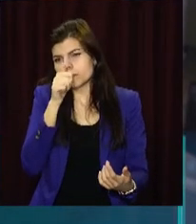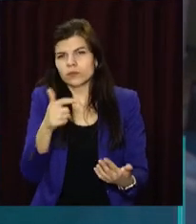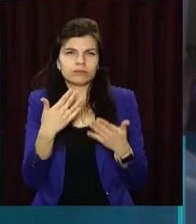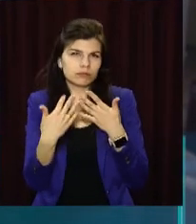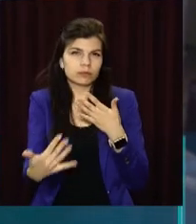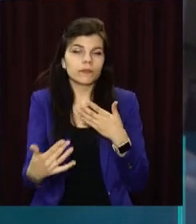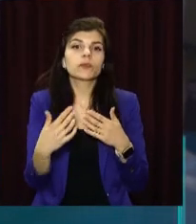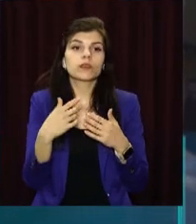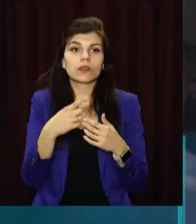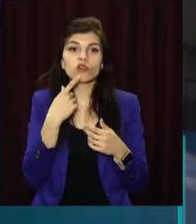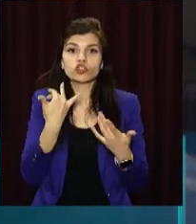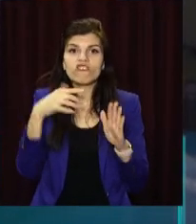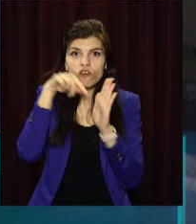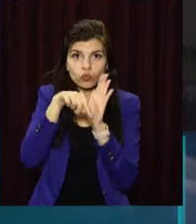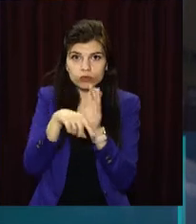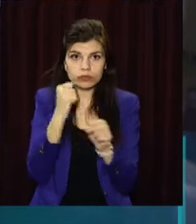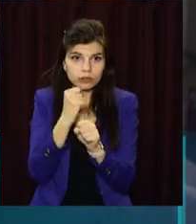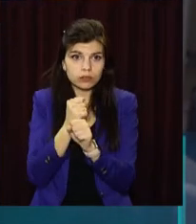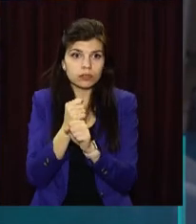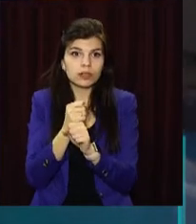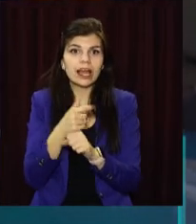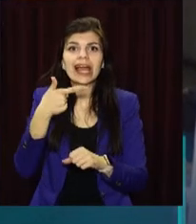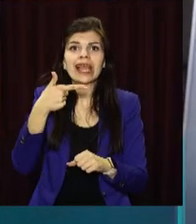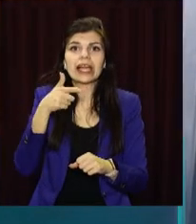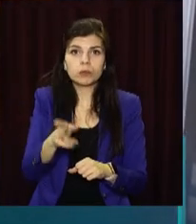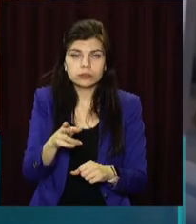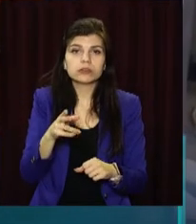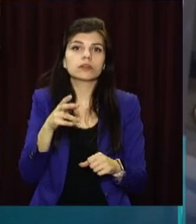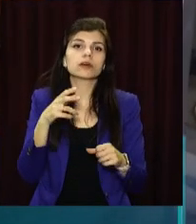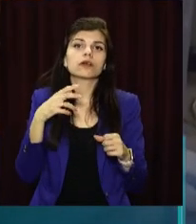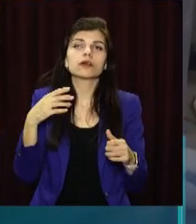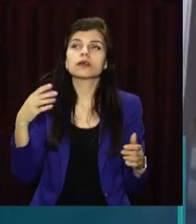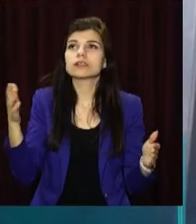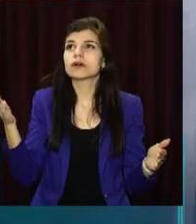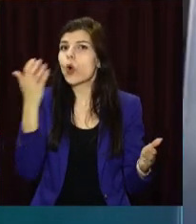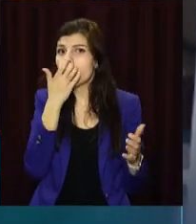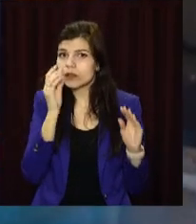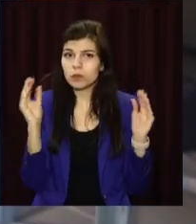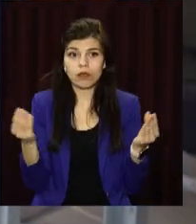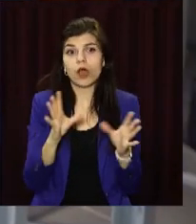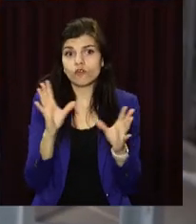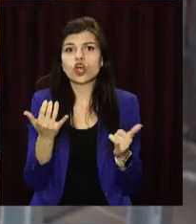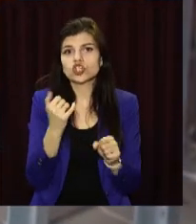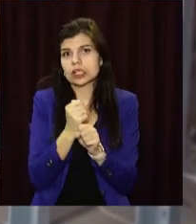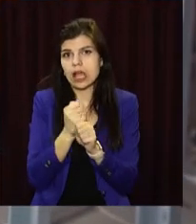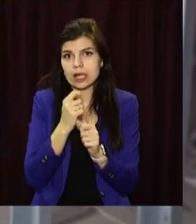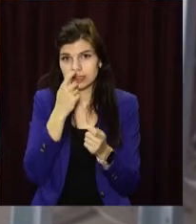внутренним отделкам, то есть у нас гипс, простенки, утепление, то есть уже отделочные